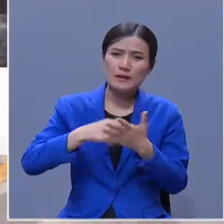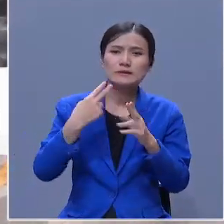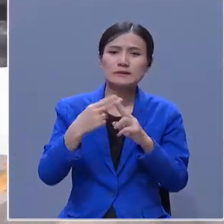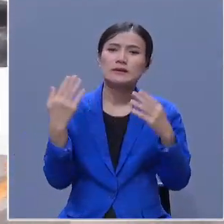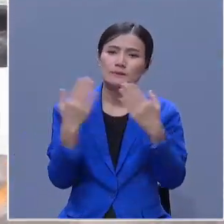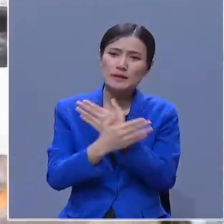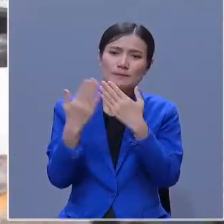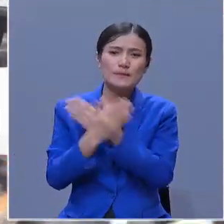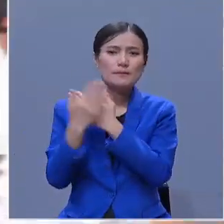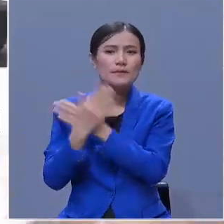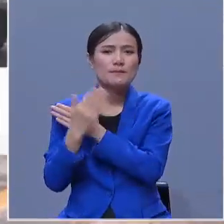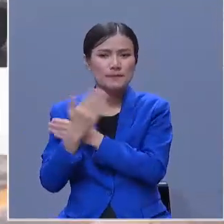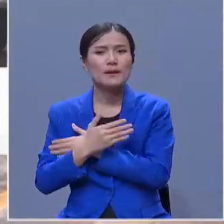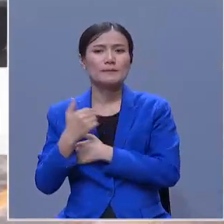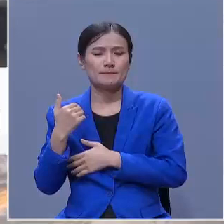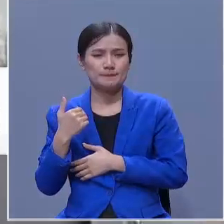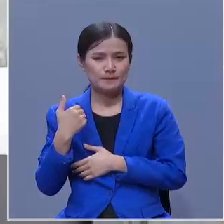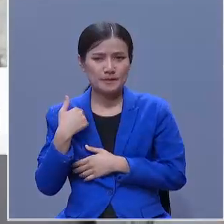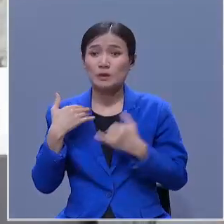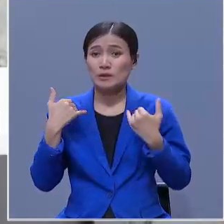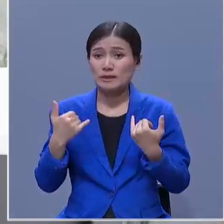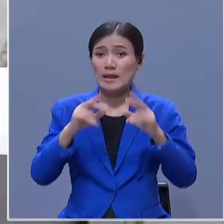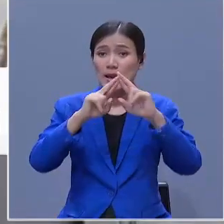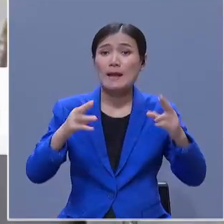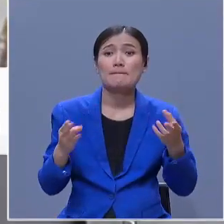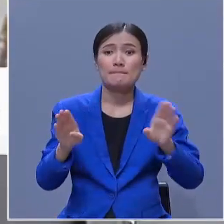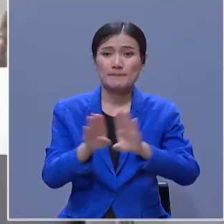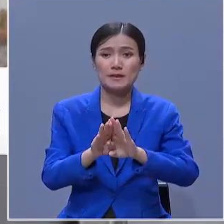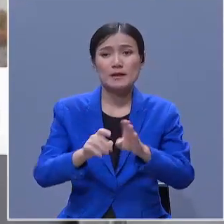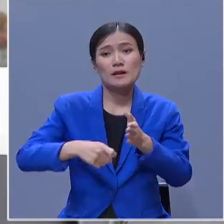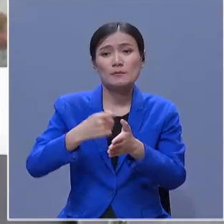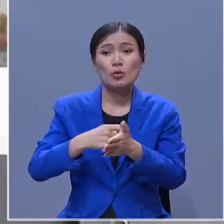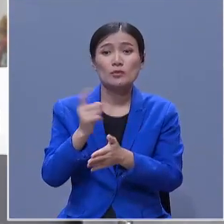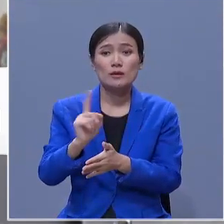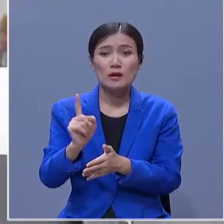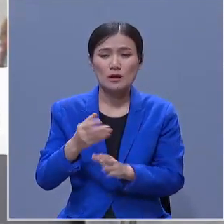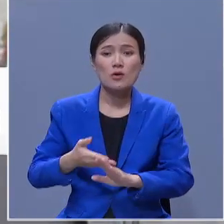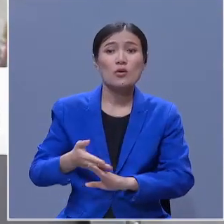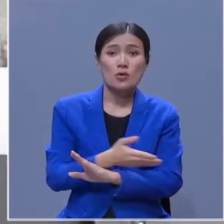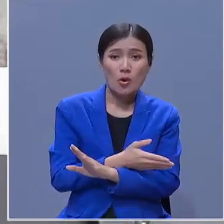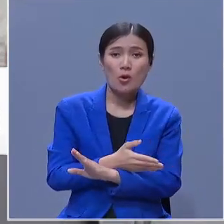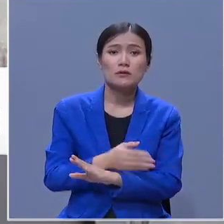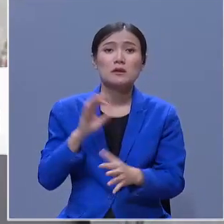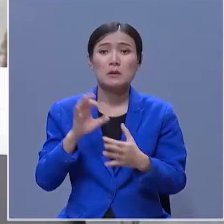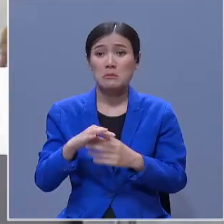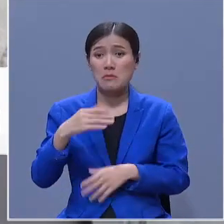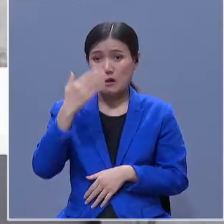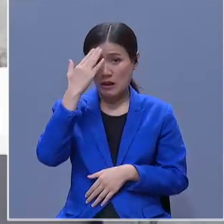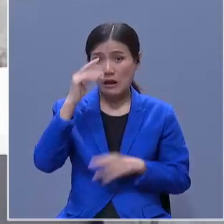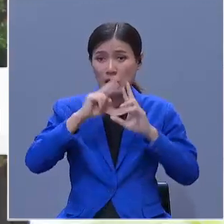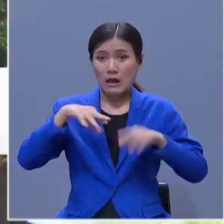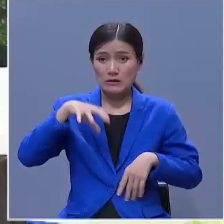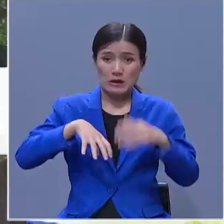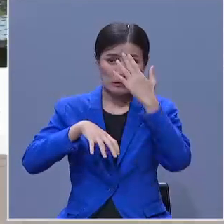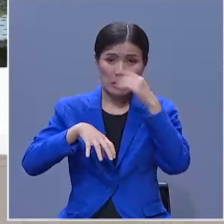อร้านอยู่หลายครั้งแล้วก็ตอนนี้อยู่ระหว่างการปิดกิจการเนื่องจากว่าก่อนหน้านี้เกิดเหตุยิงกันหน้าร้าน